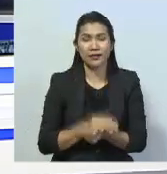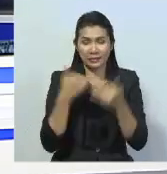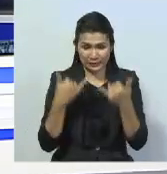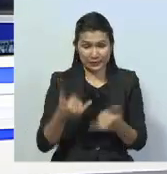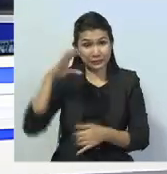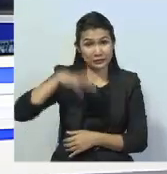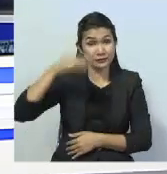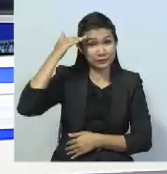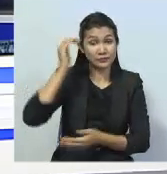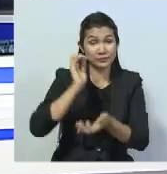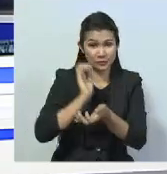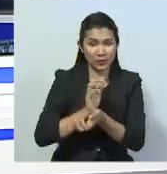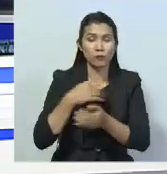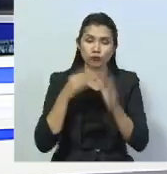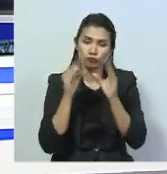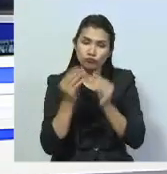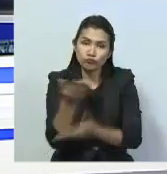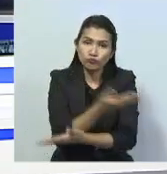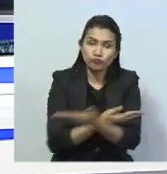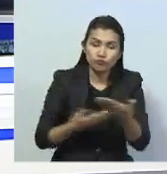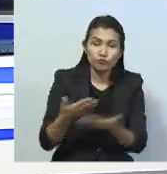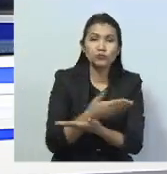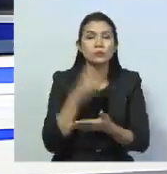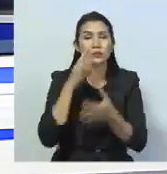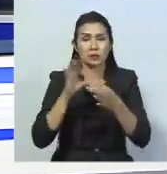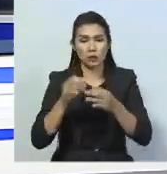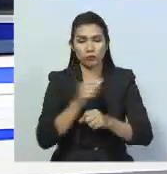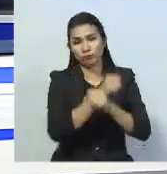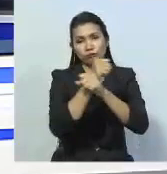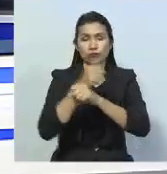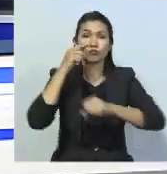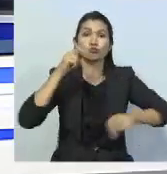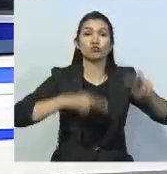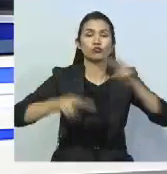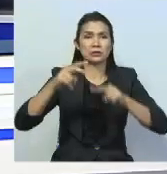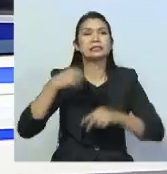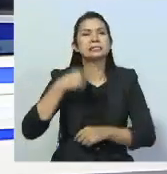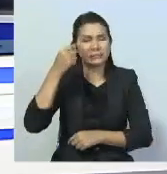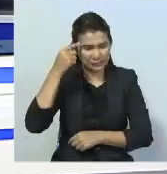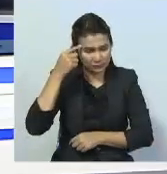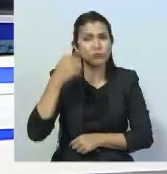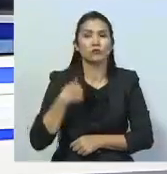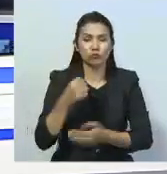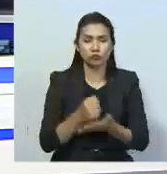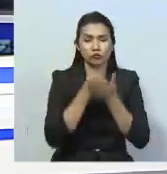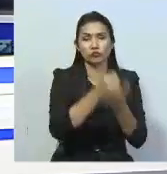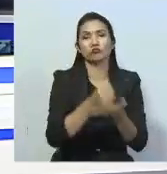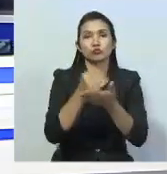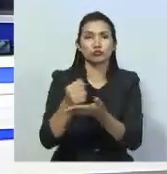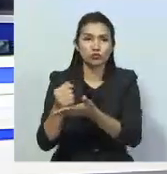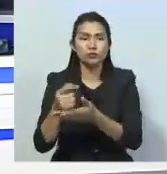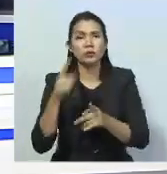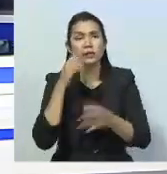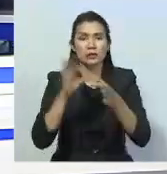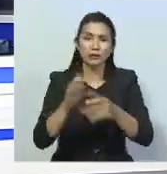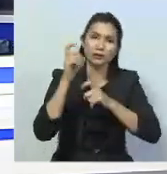นี่ยทางสำนักงานตำรวจแห่งชาติก็มีการประชุมเพื่อเตรียมความพร้อมเรื่องการดูแลความปลอดภัยแล้วก็มั่นใจค่ะว่าจะสามารถอำนวยความสะดวกทั้งเรื่